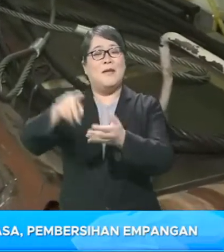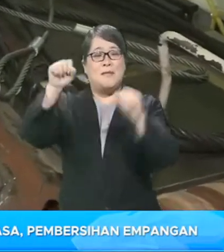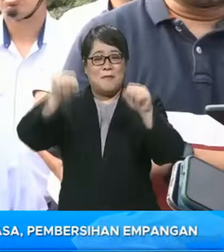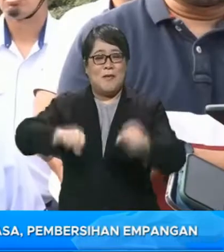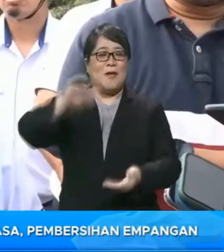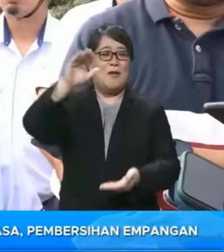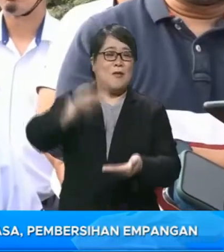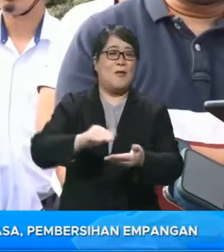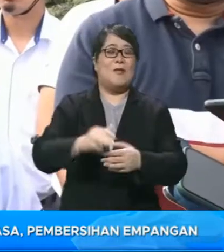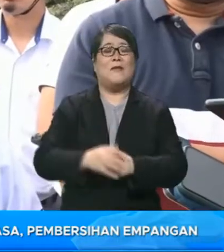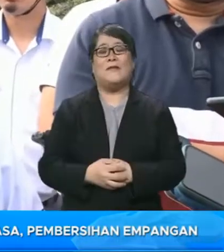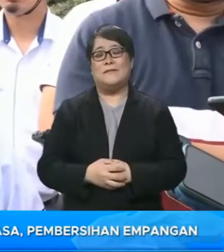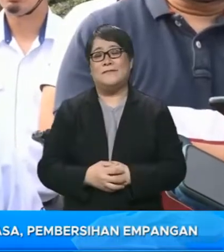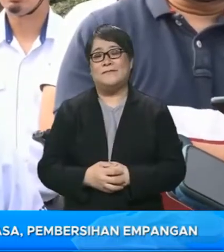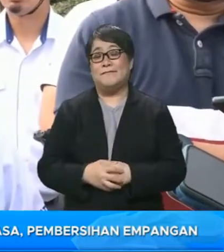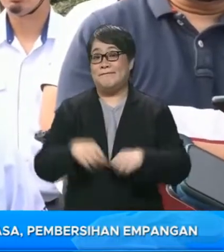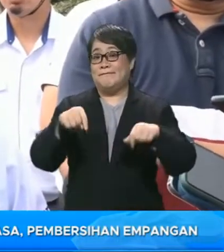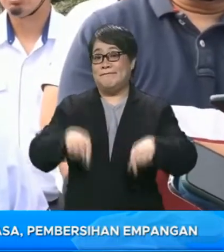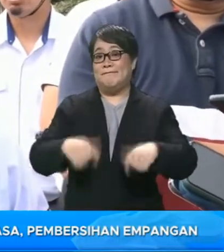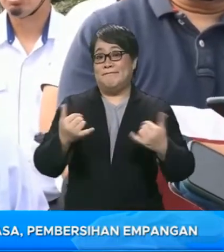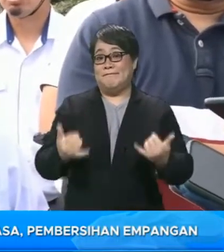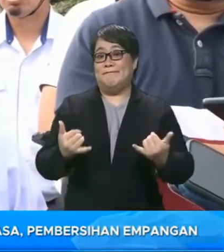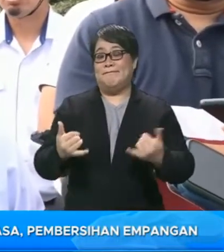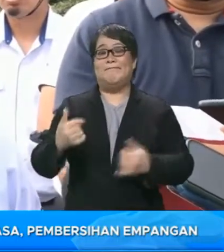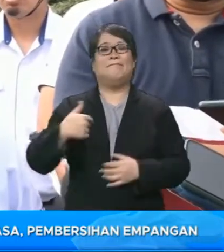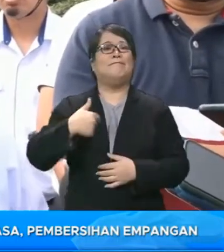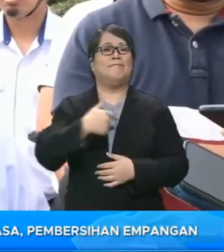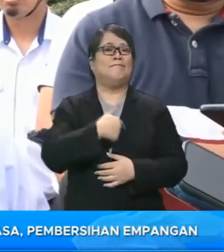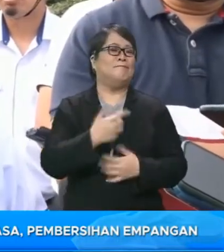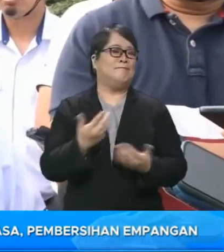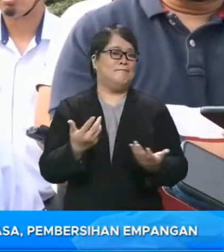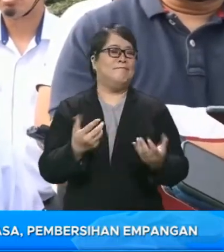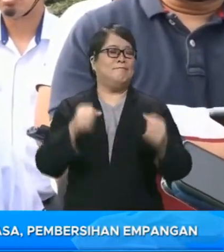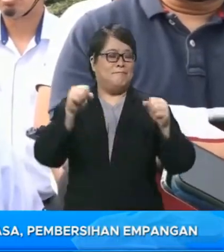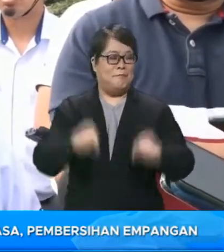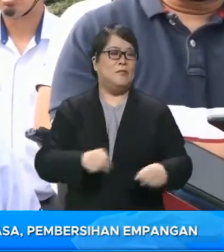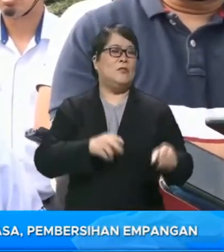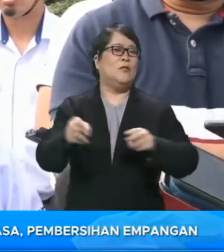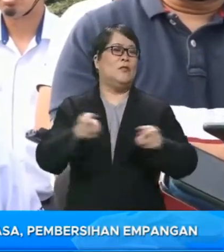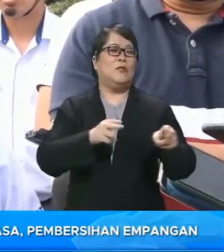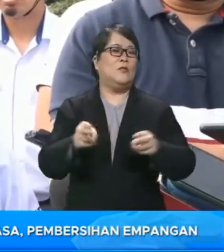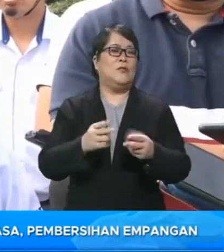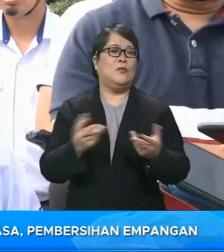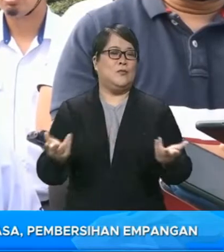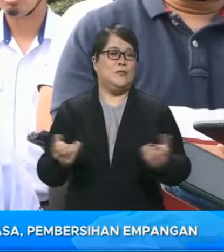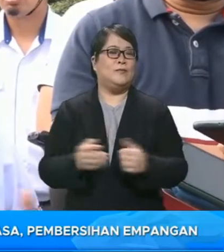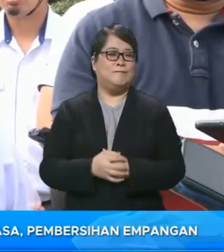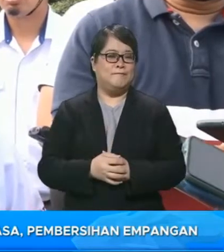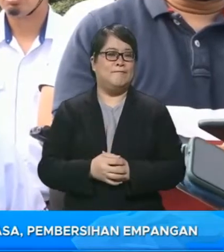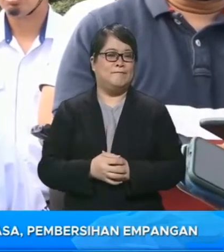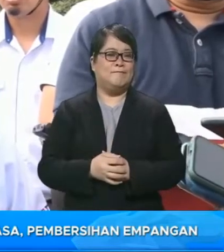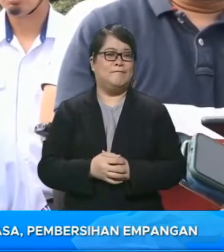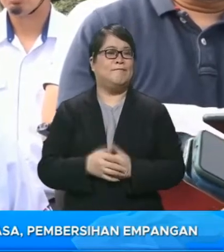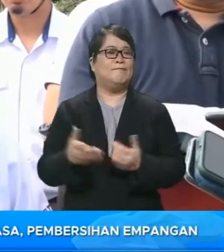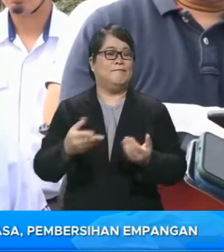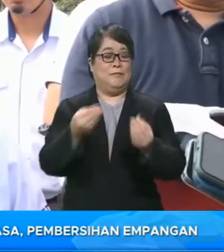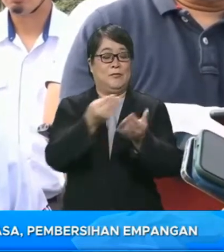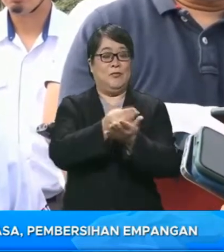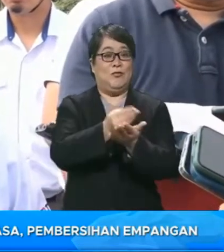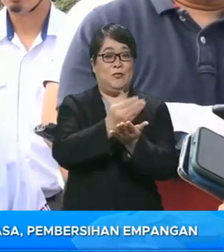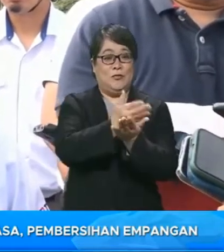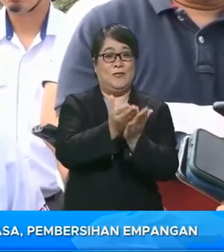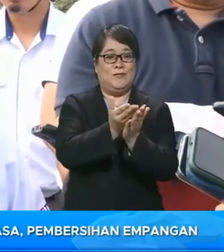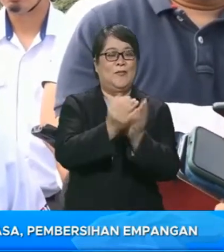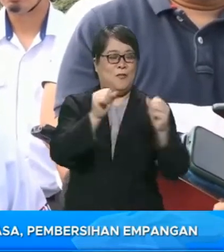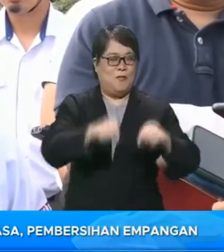dikurangkan. Buat masa ini kita masih lagi dapat menguruskannya dengan belanjawan yang